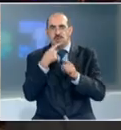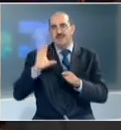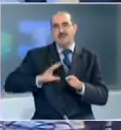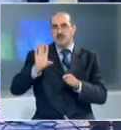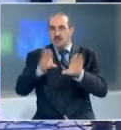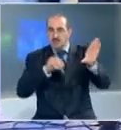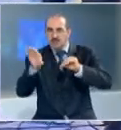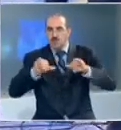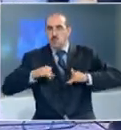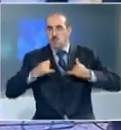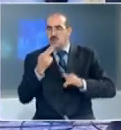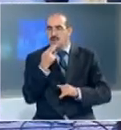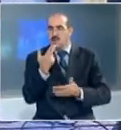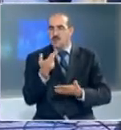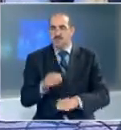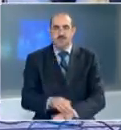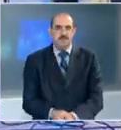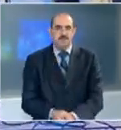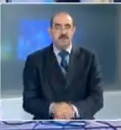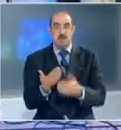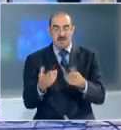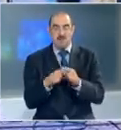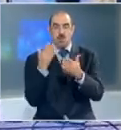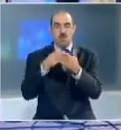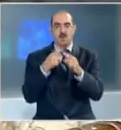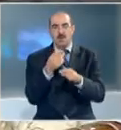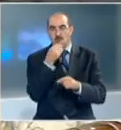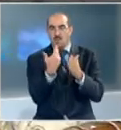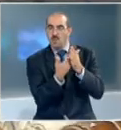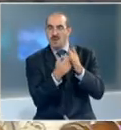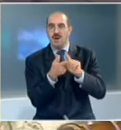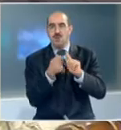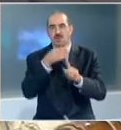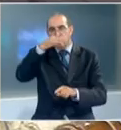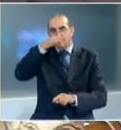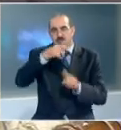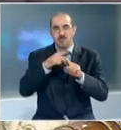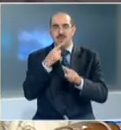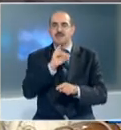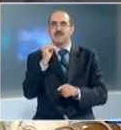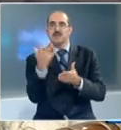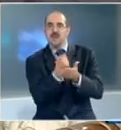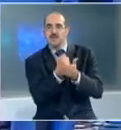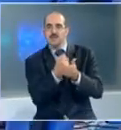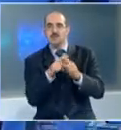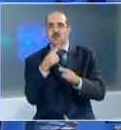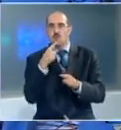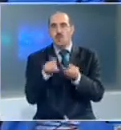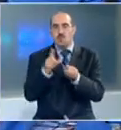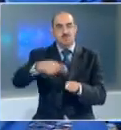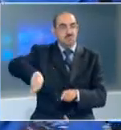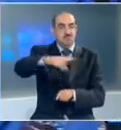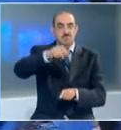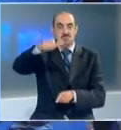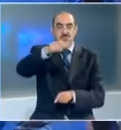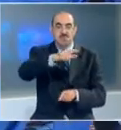الشابة. هذا وسيكون التنافس على أشده، لا لشيء إلا أن الفائز سيكون بين أولئك